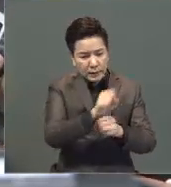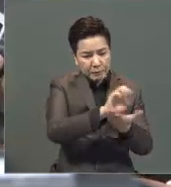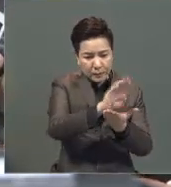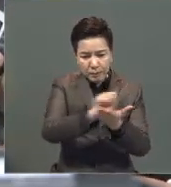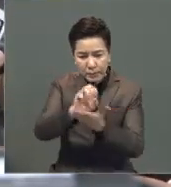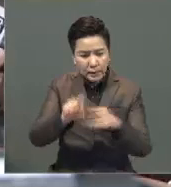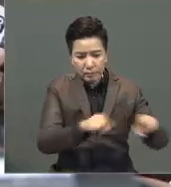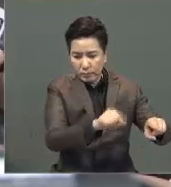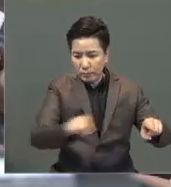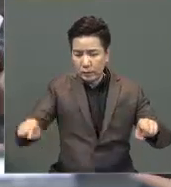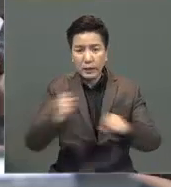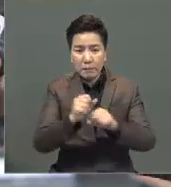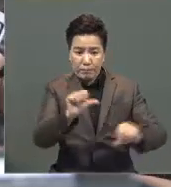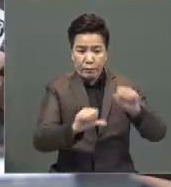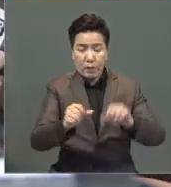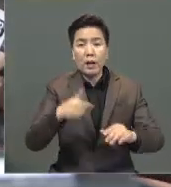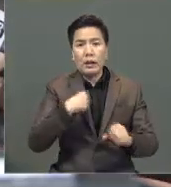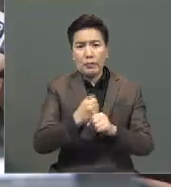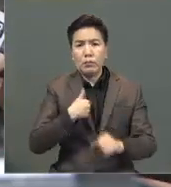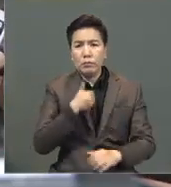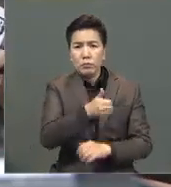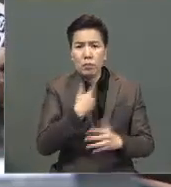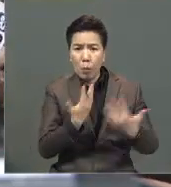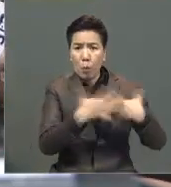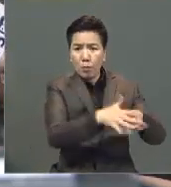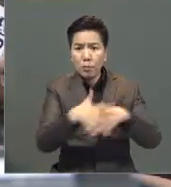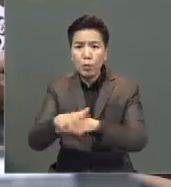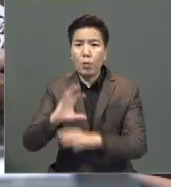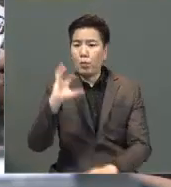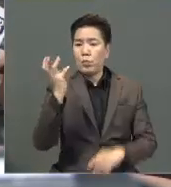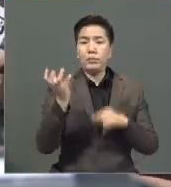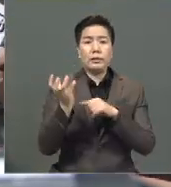ที่เป็นหลักในการพัฒนาวัคซีนนะครับทั่วโลก